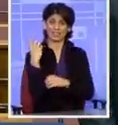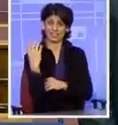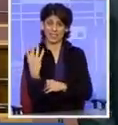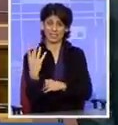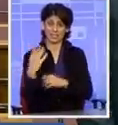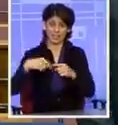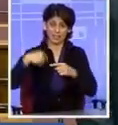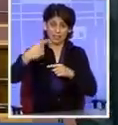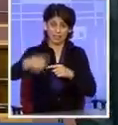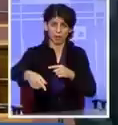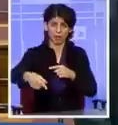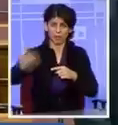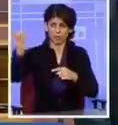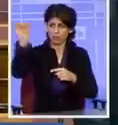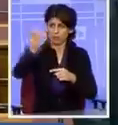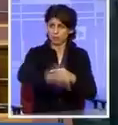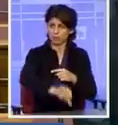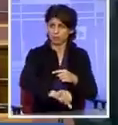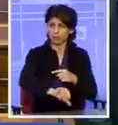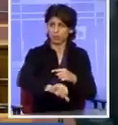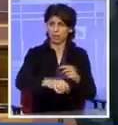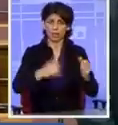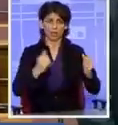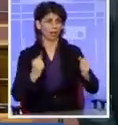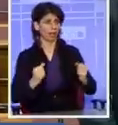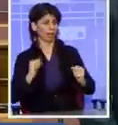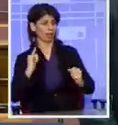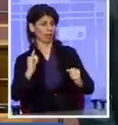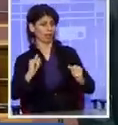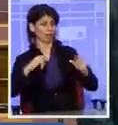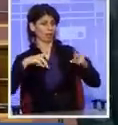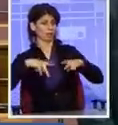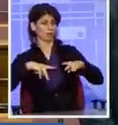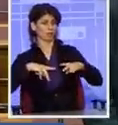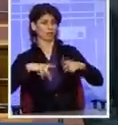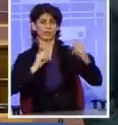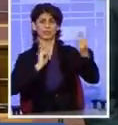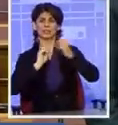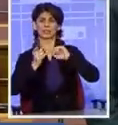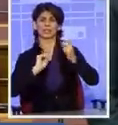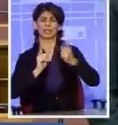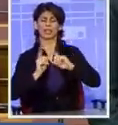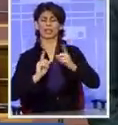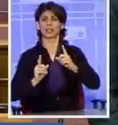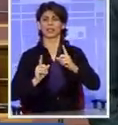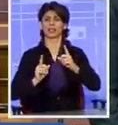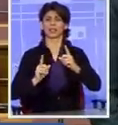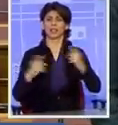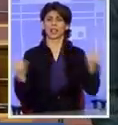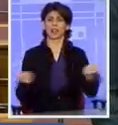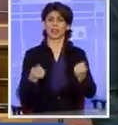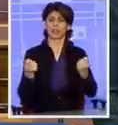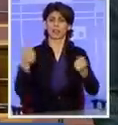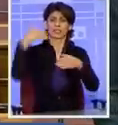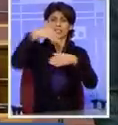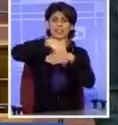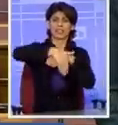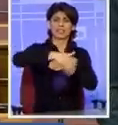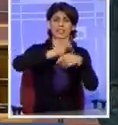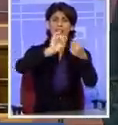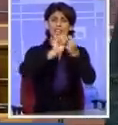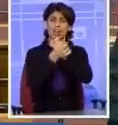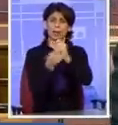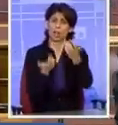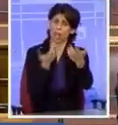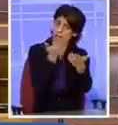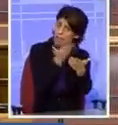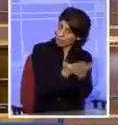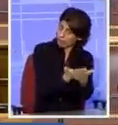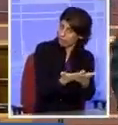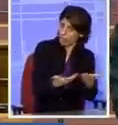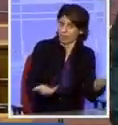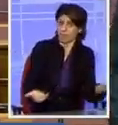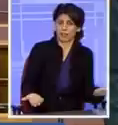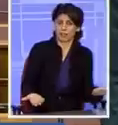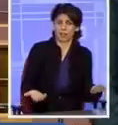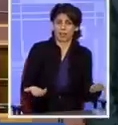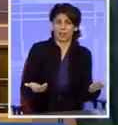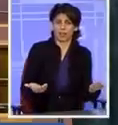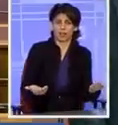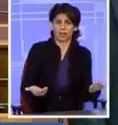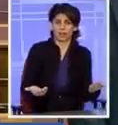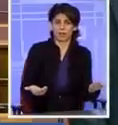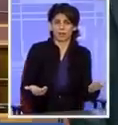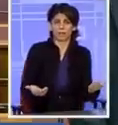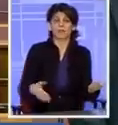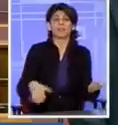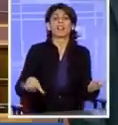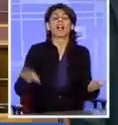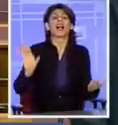έδρανα και κλείνει και συμφωνίες με εργολάβους, καταθέτει νυχτερινές τροπολογίες. Αν δεν έχει